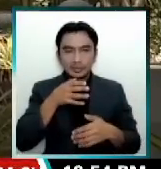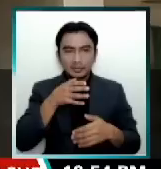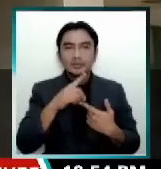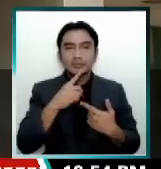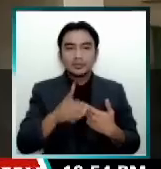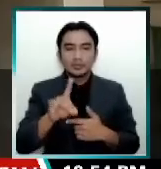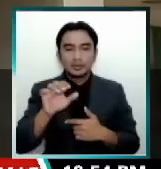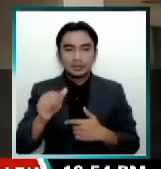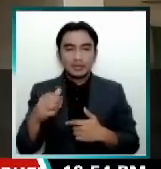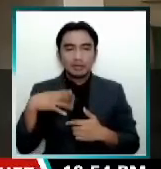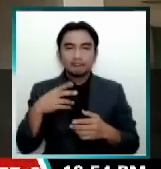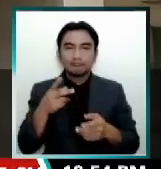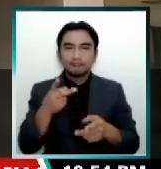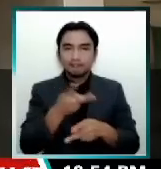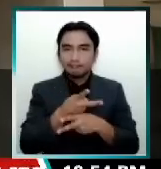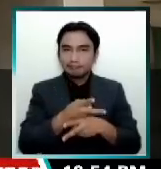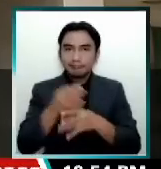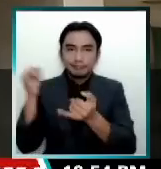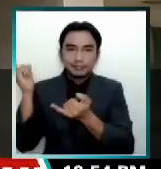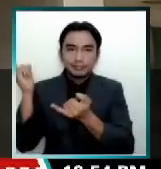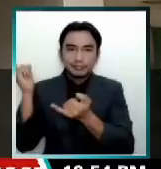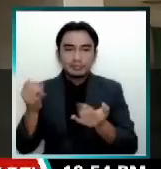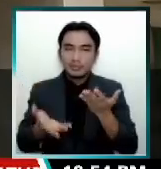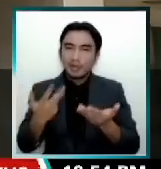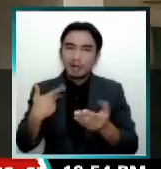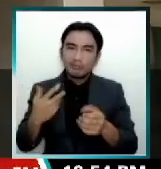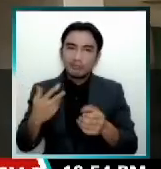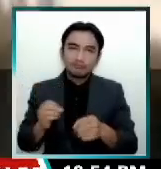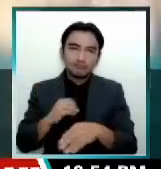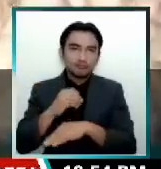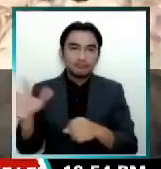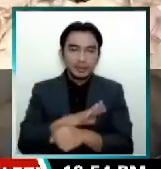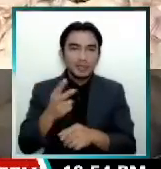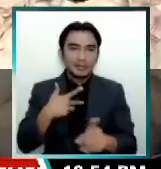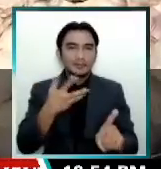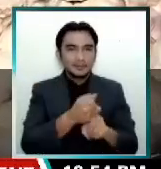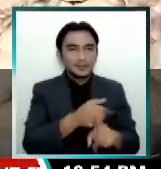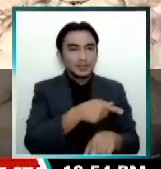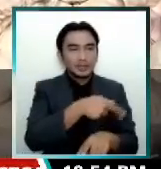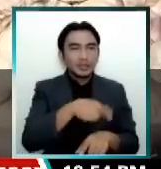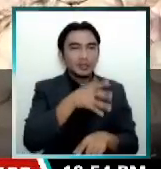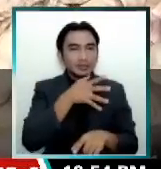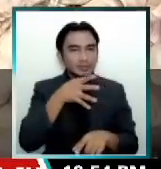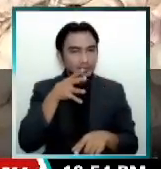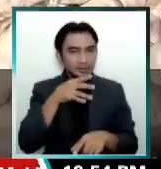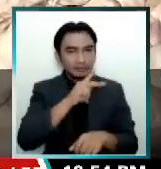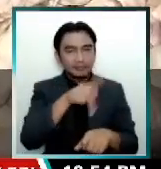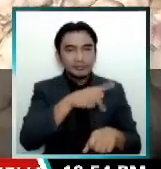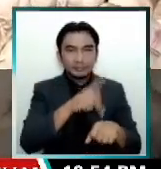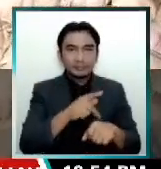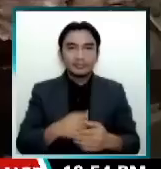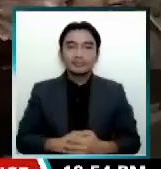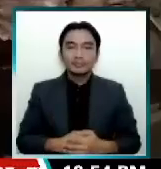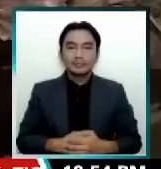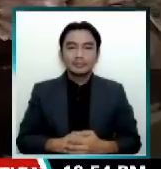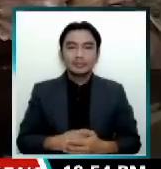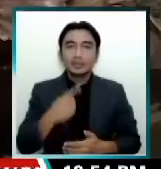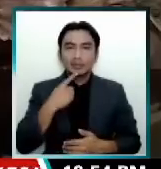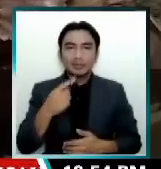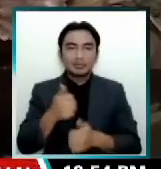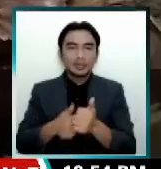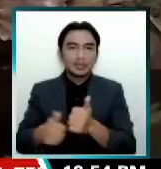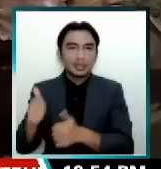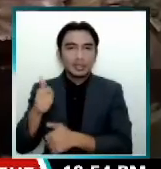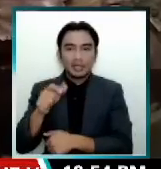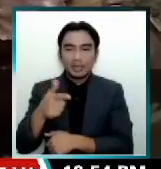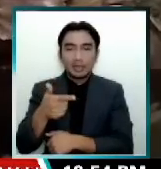pag-i-import dahil baka sumobra ang supply at maapektuhan ang mga magsasaka. Ayon kay Assistant Secretary Christine Evangelista, base sa